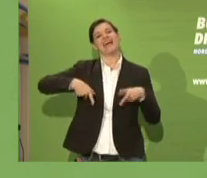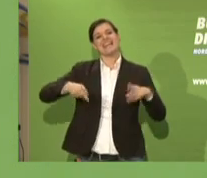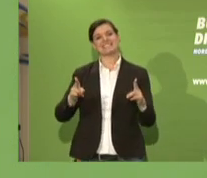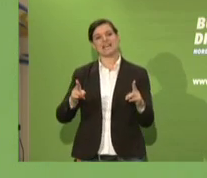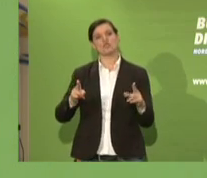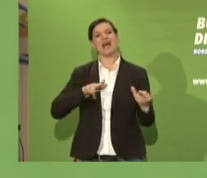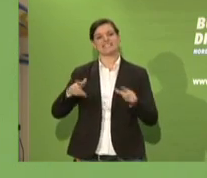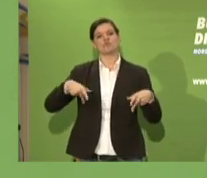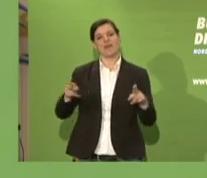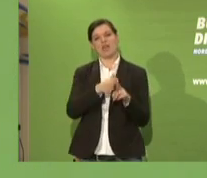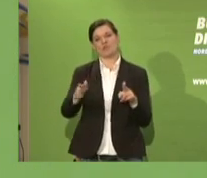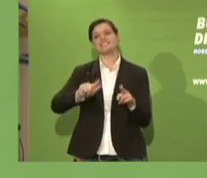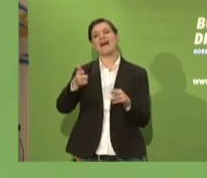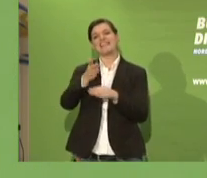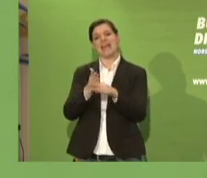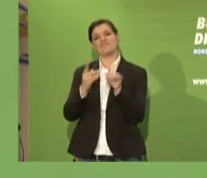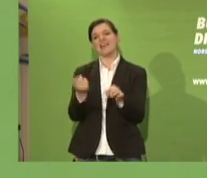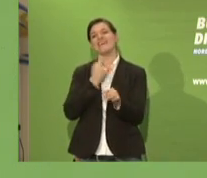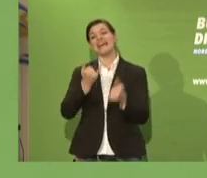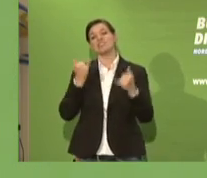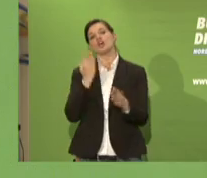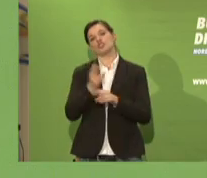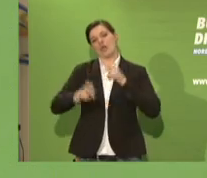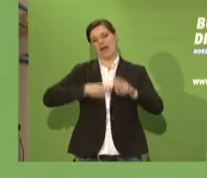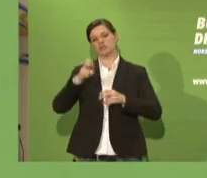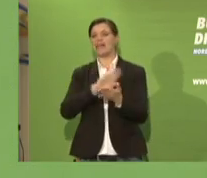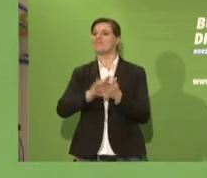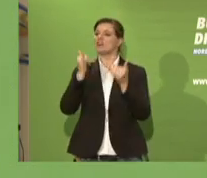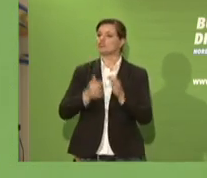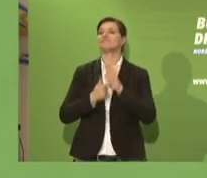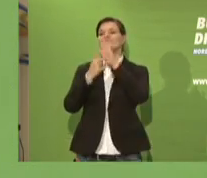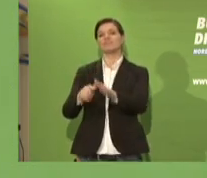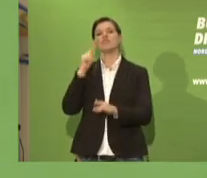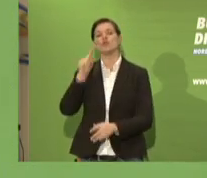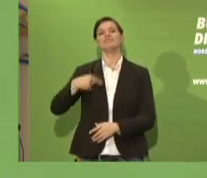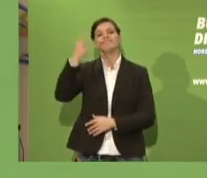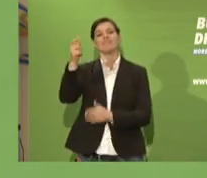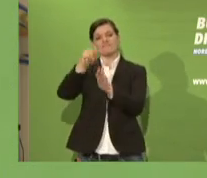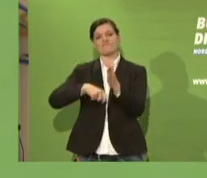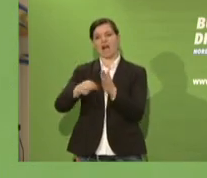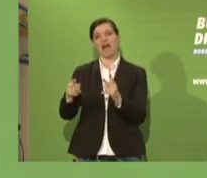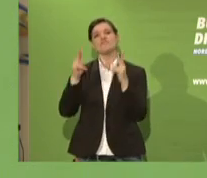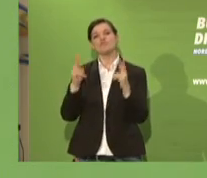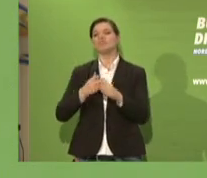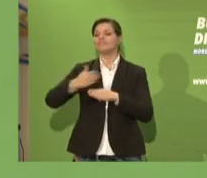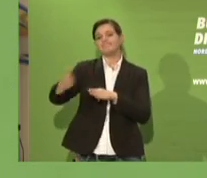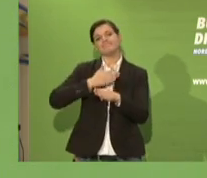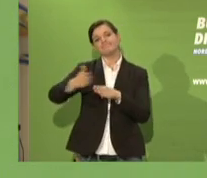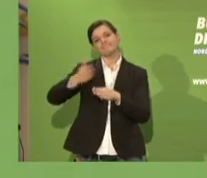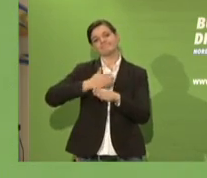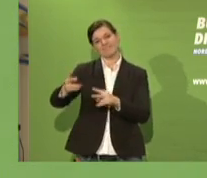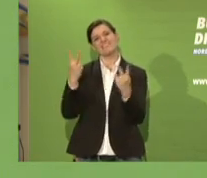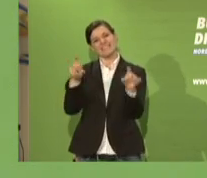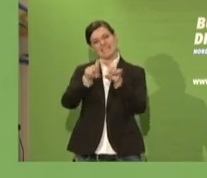Legislaturperiode jetzt schon nutzen, um hier auch die Weichen zu stellen für die wichtigen Themen, die auch über diese